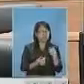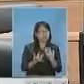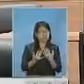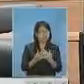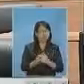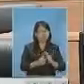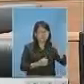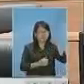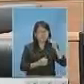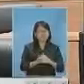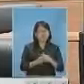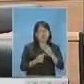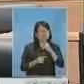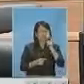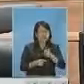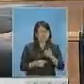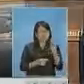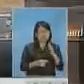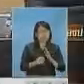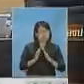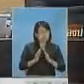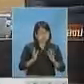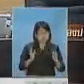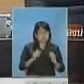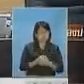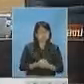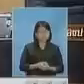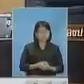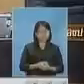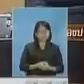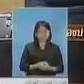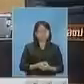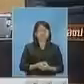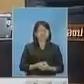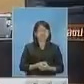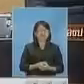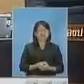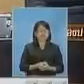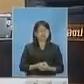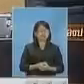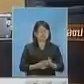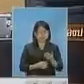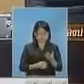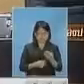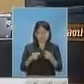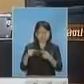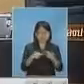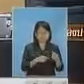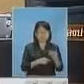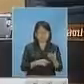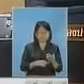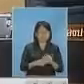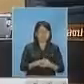นะว่าพูดไม่จริงครับท่านประธานครับขอบคุณครับไเชิญท่านเอ่อนักวุฒต่อ